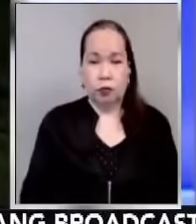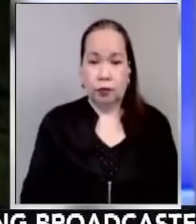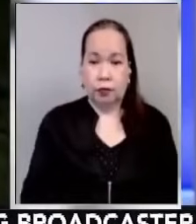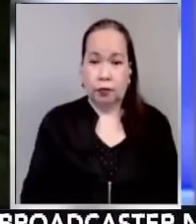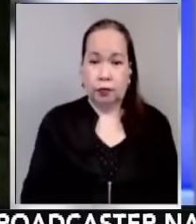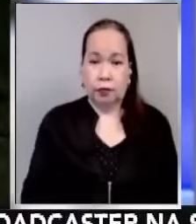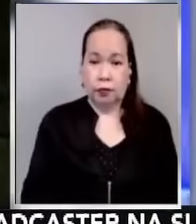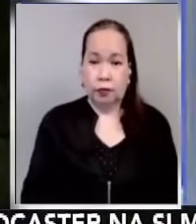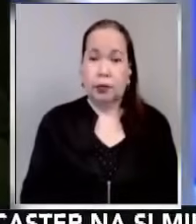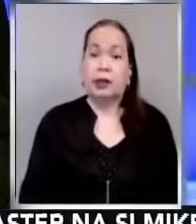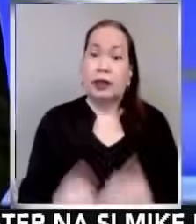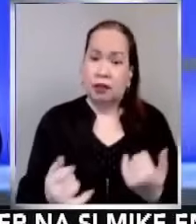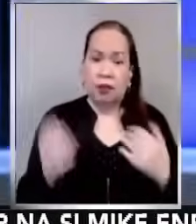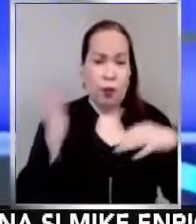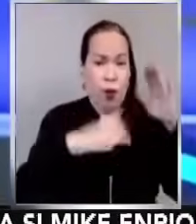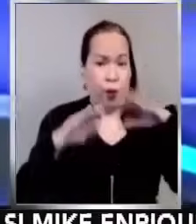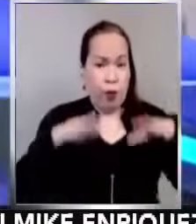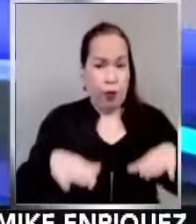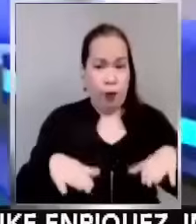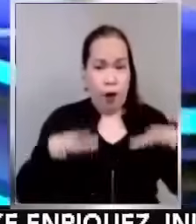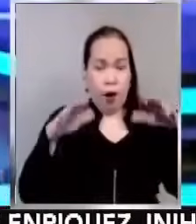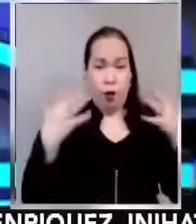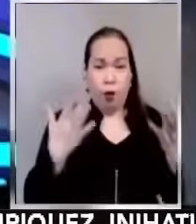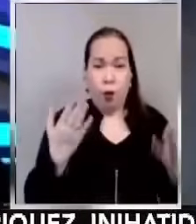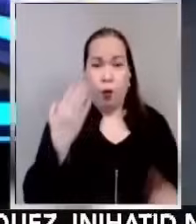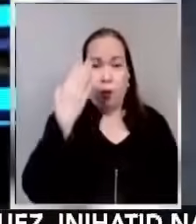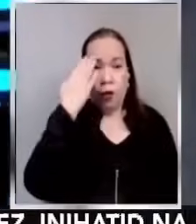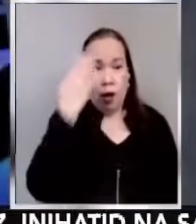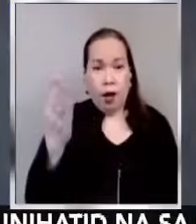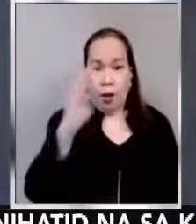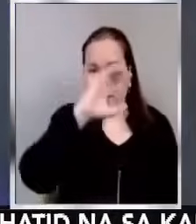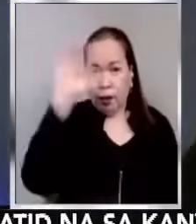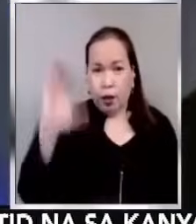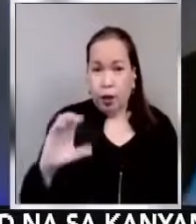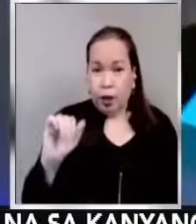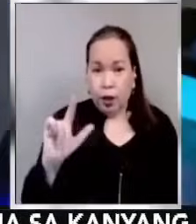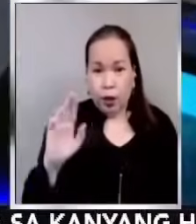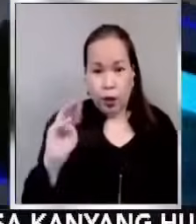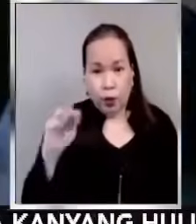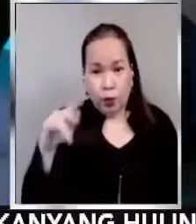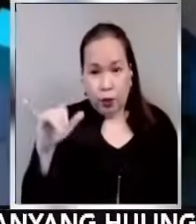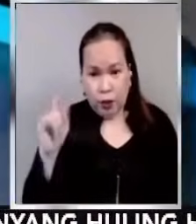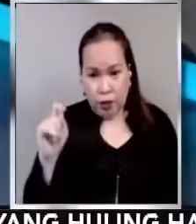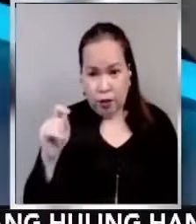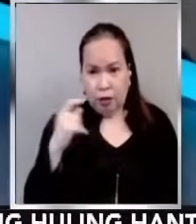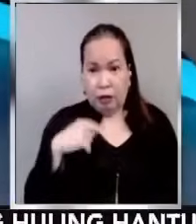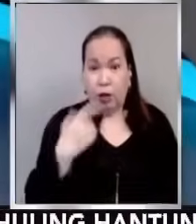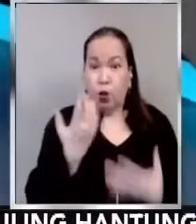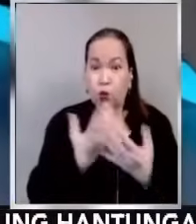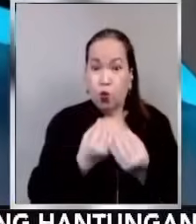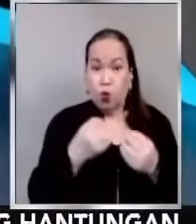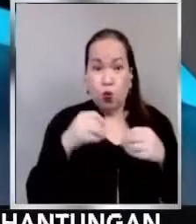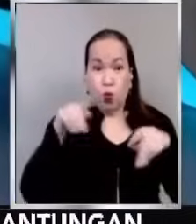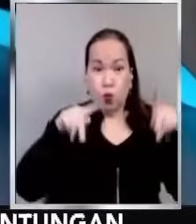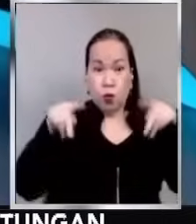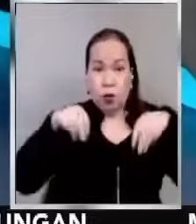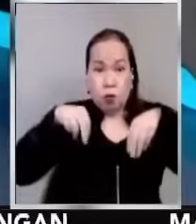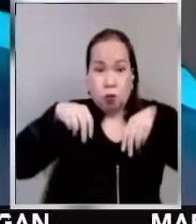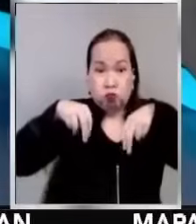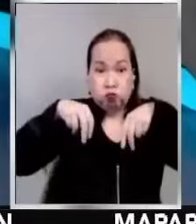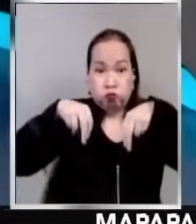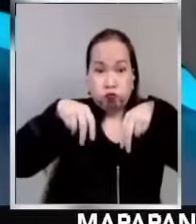Problema pa rin ang baha sa Kalumpit, Bulacan. Lumulusong na sa ang ilang residente para pumunta sa mga evacuation